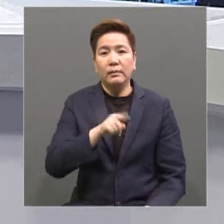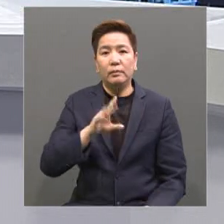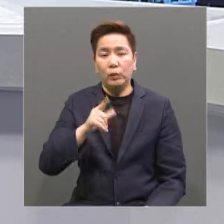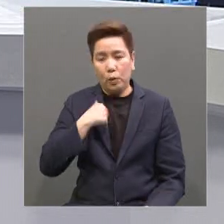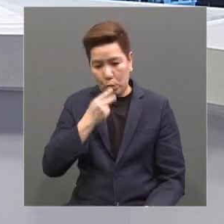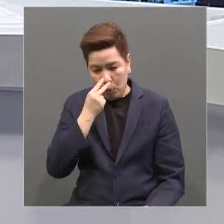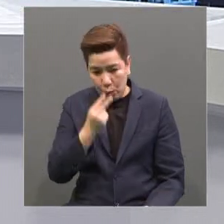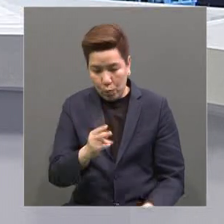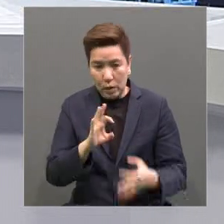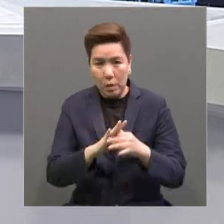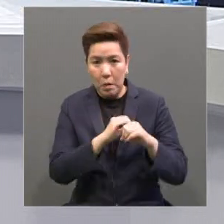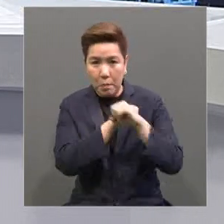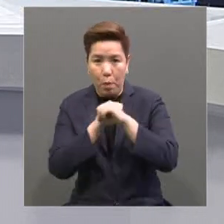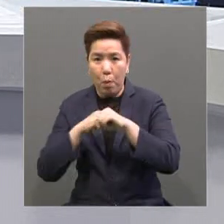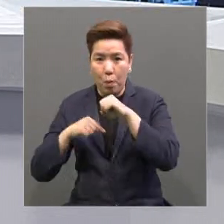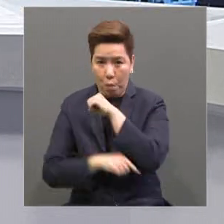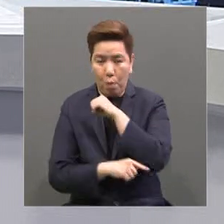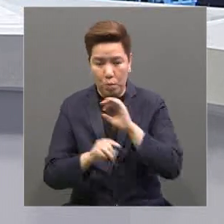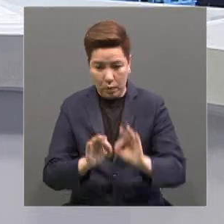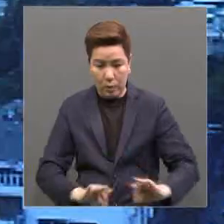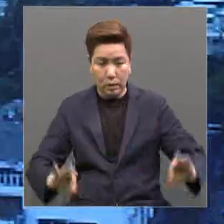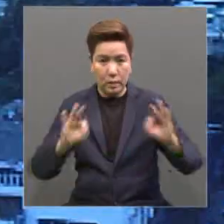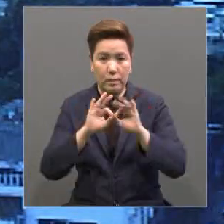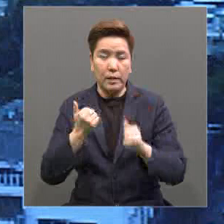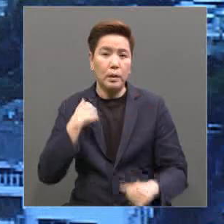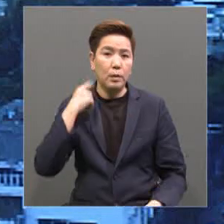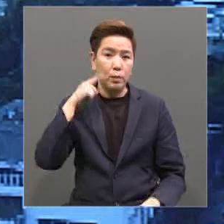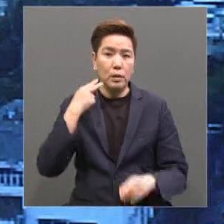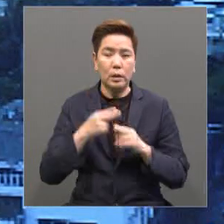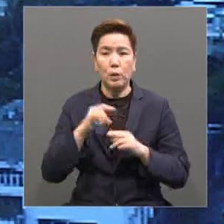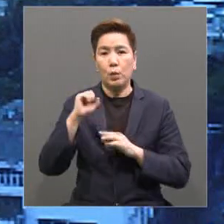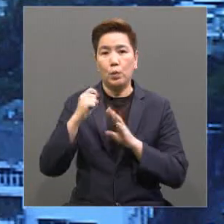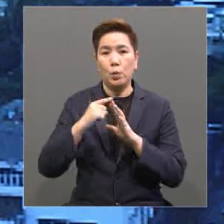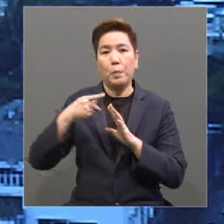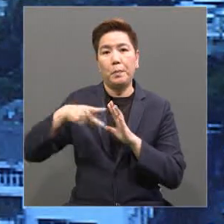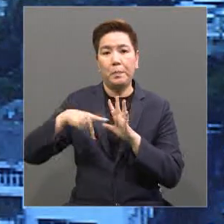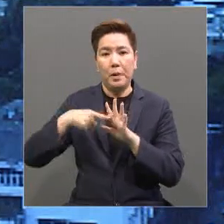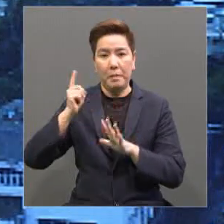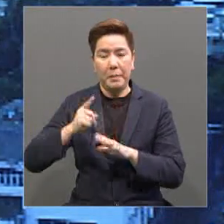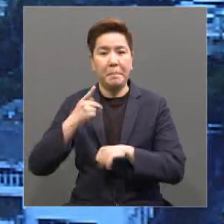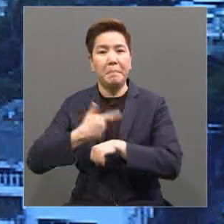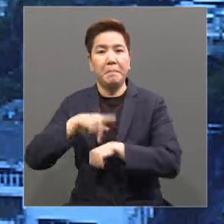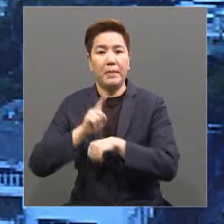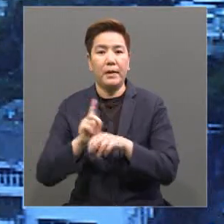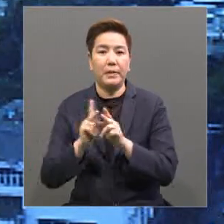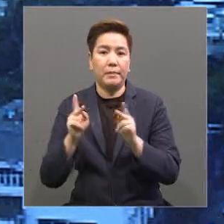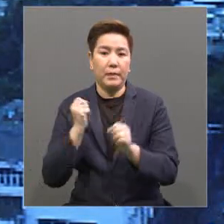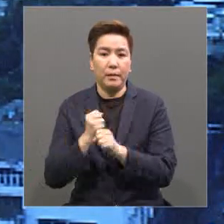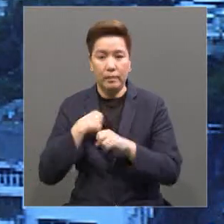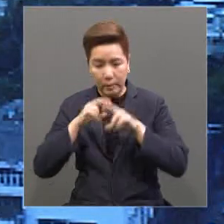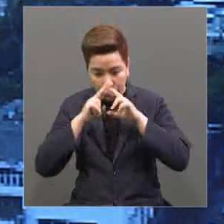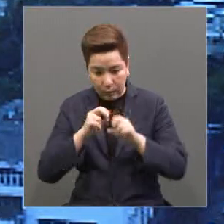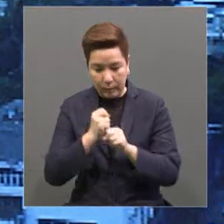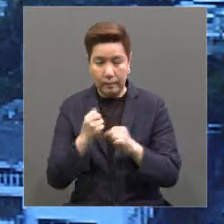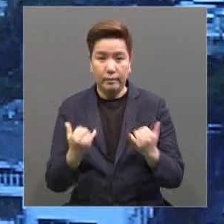คะก็ต้องดูเรื่องของการป้องกันการทุจริตซึ่งก็จะมีนางสาวสุภาปิจิตตินะคะที่เป็นประธานกรรมการนะสำหรับ